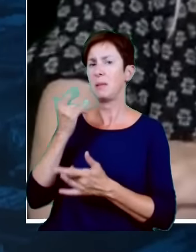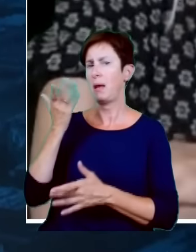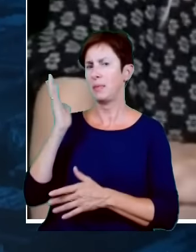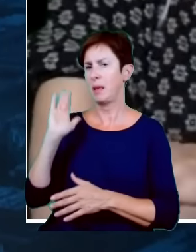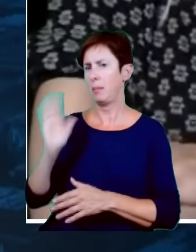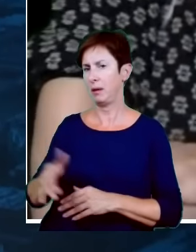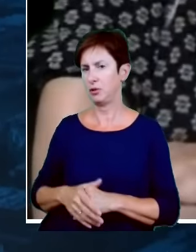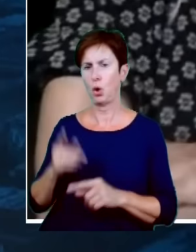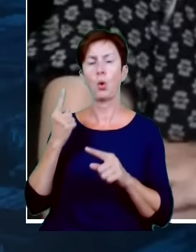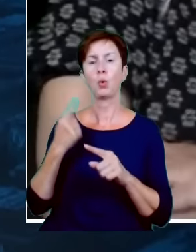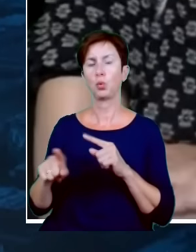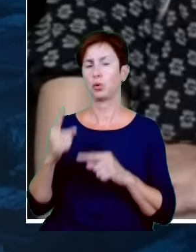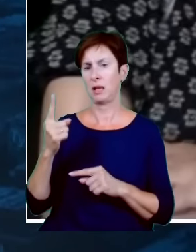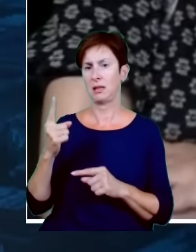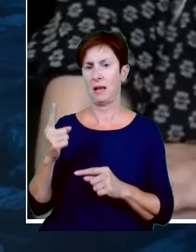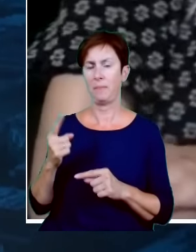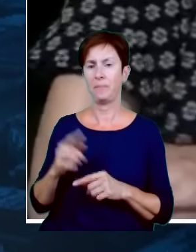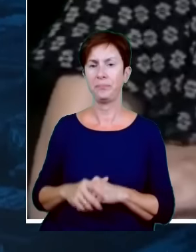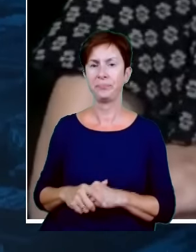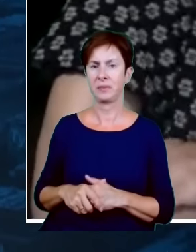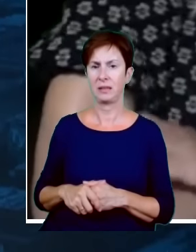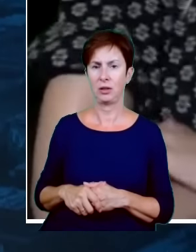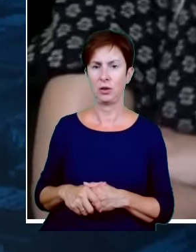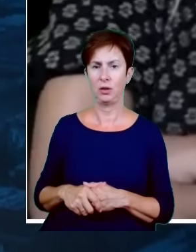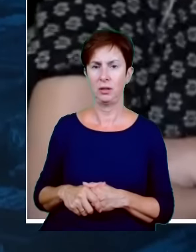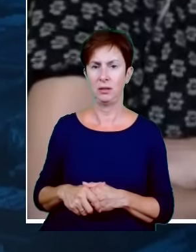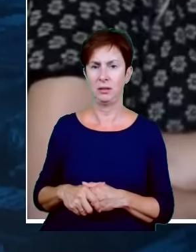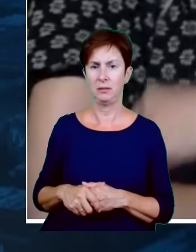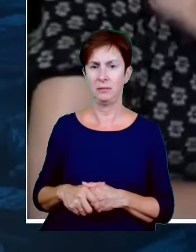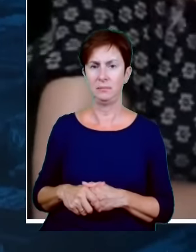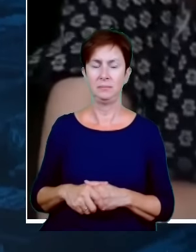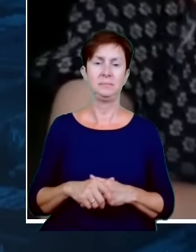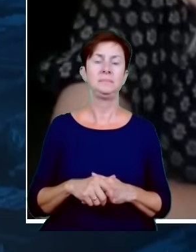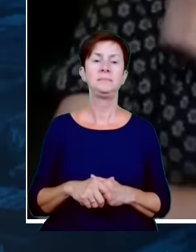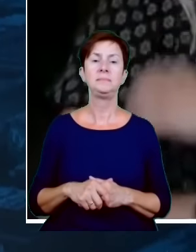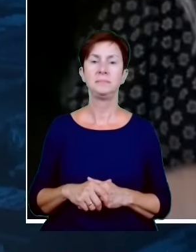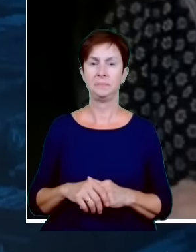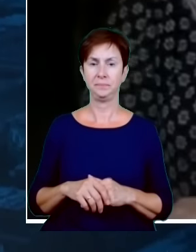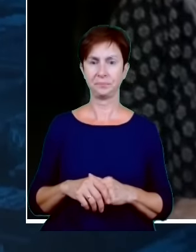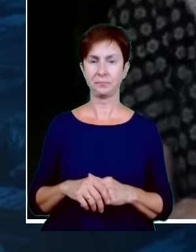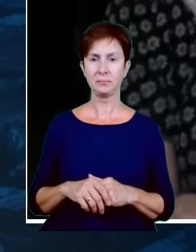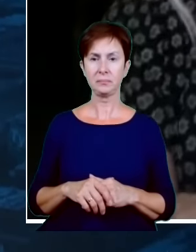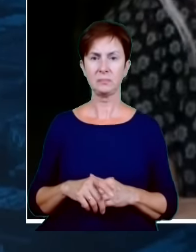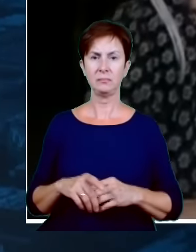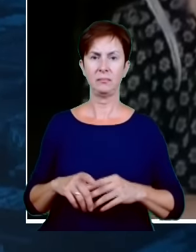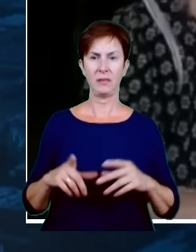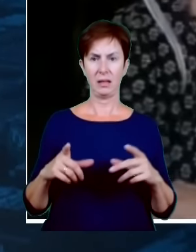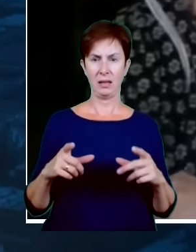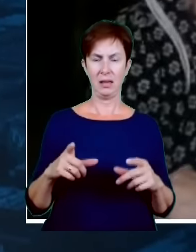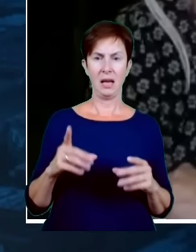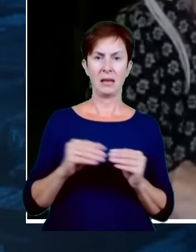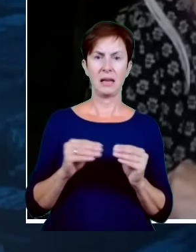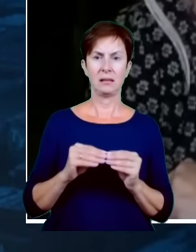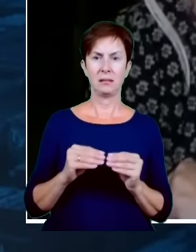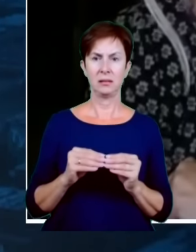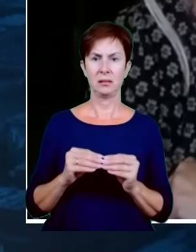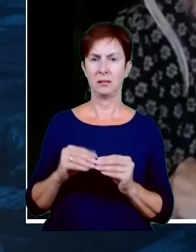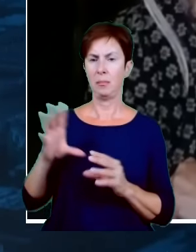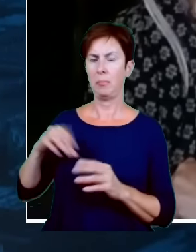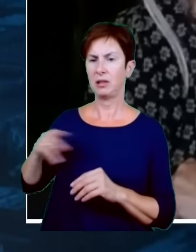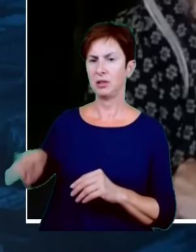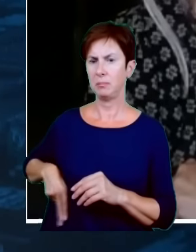króciutko sobie uzupełnią uszczuplony budżet ale renta wdowia Dobrze pani poseł tak minister